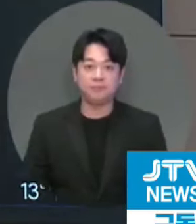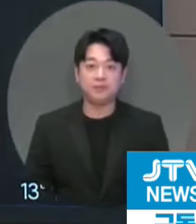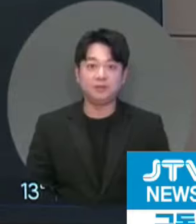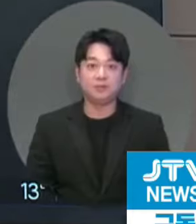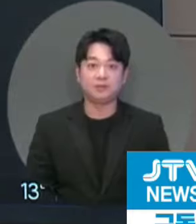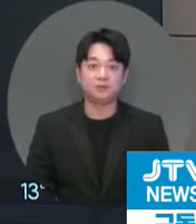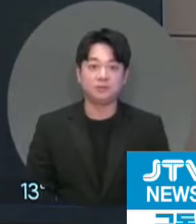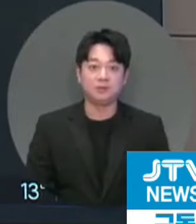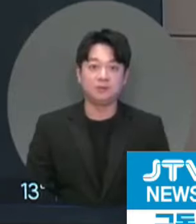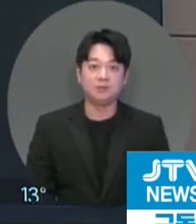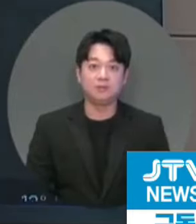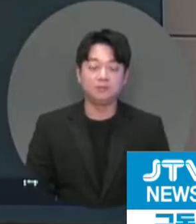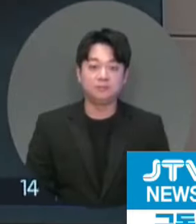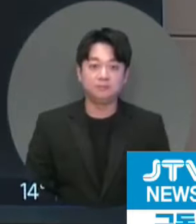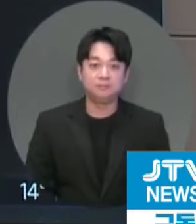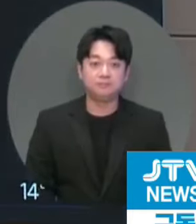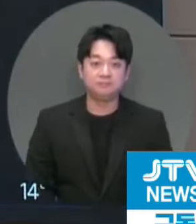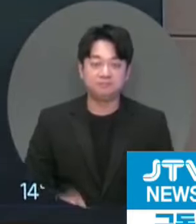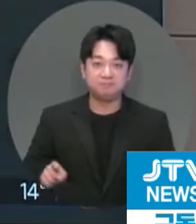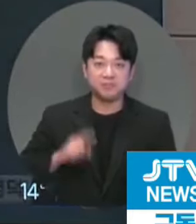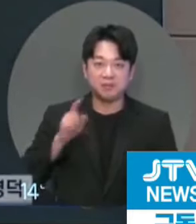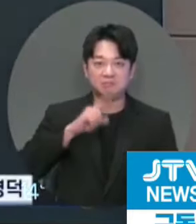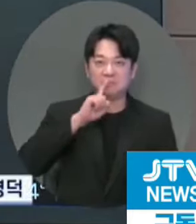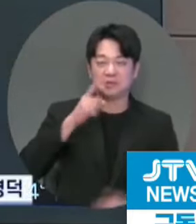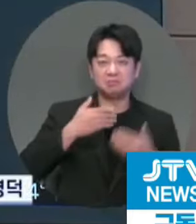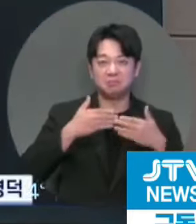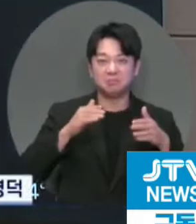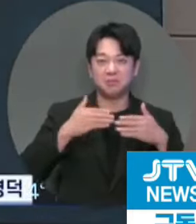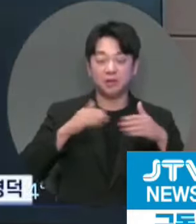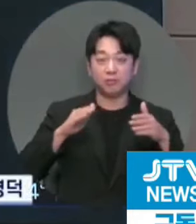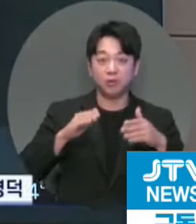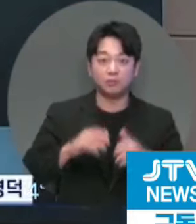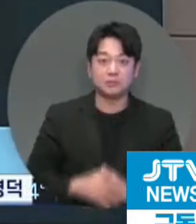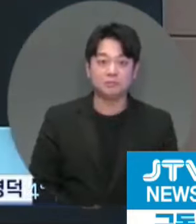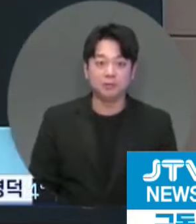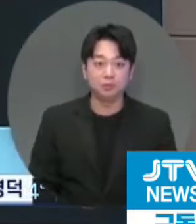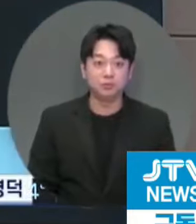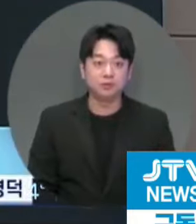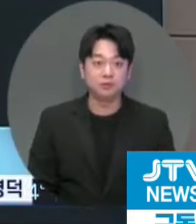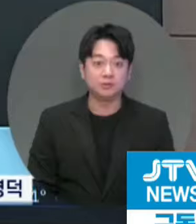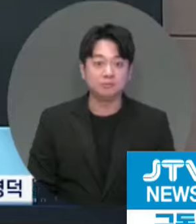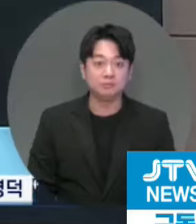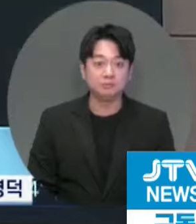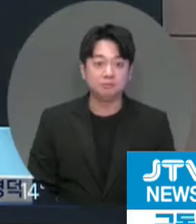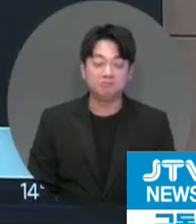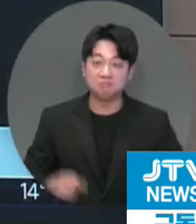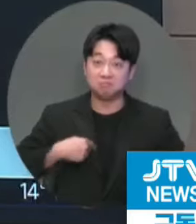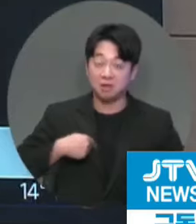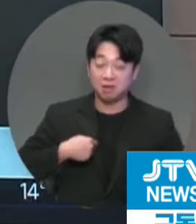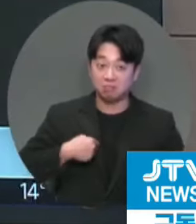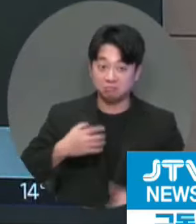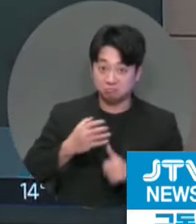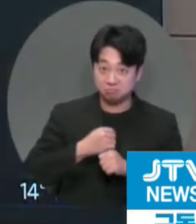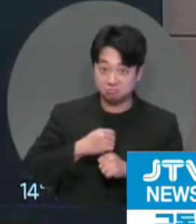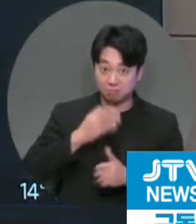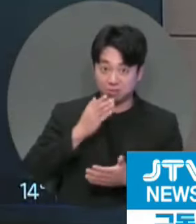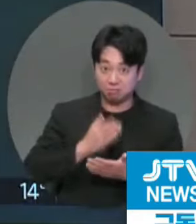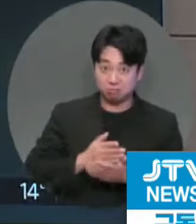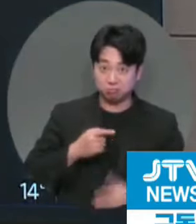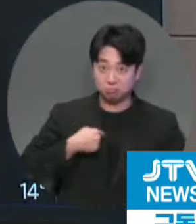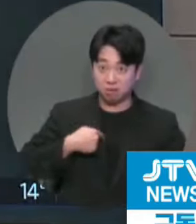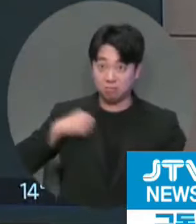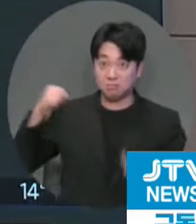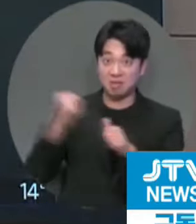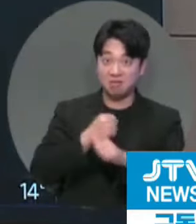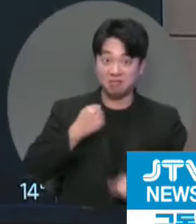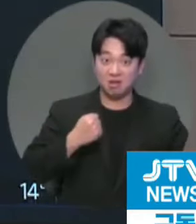집으로 돌아가자고 해도 욕설을 내뱉고 주먹을 휘두릅니다. 나 건들지 마. 때려. 나 구속해도 좋으니까 때려.